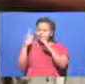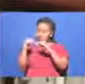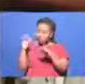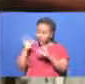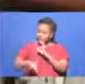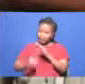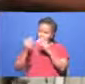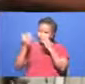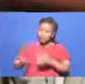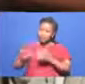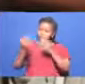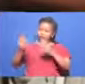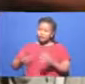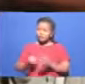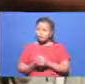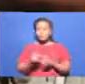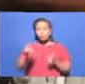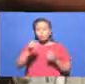Sasa sisi kama wenye hapa